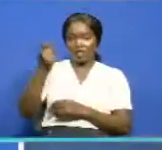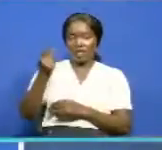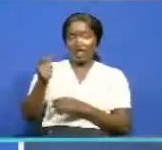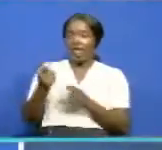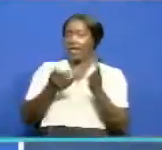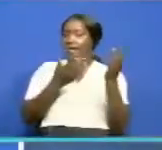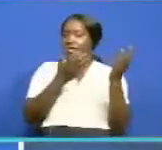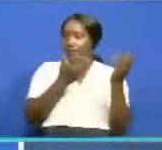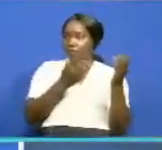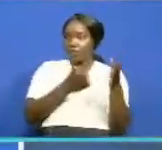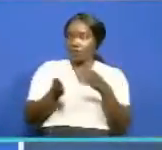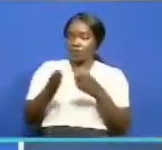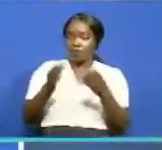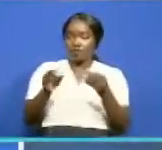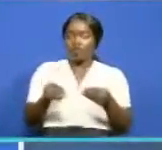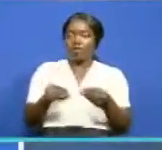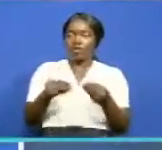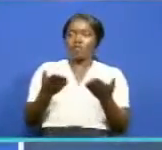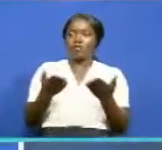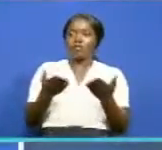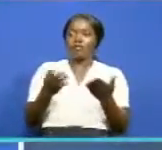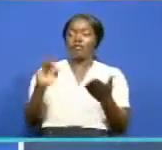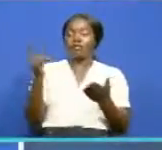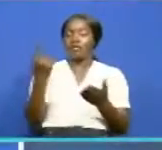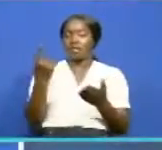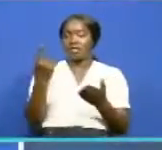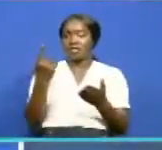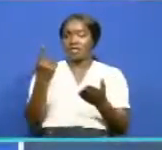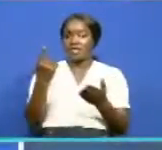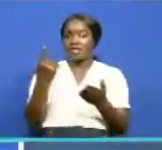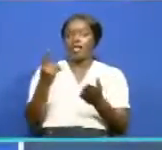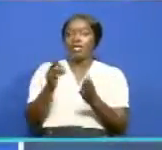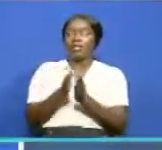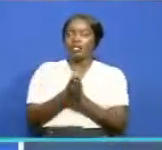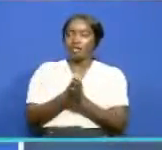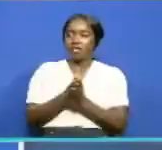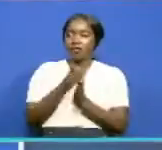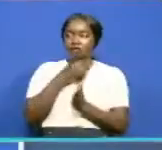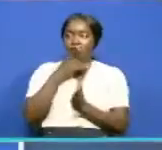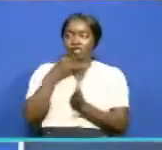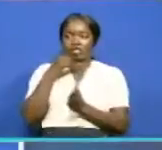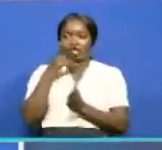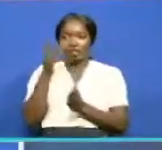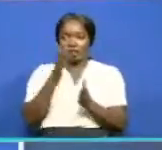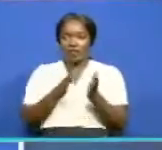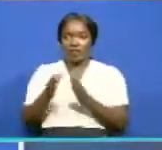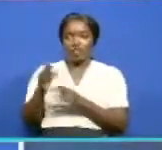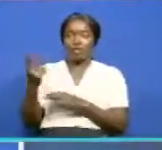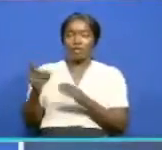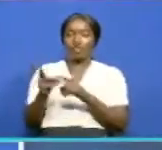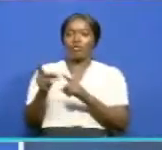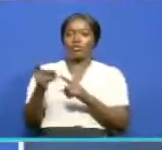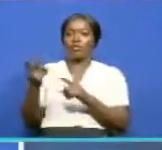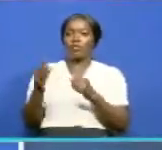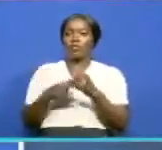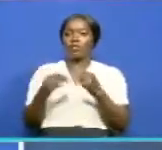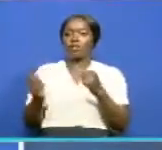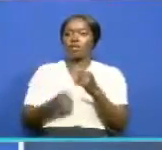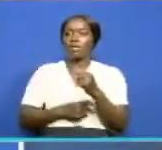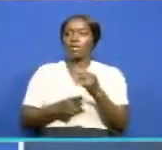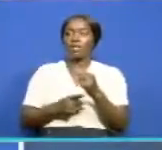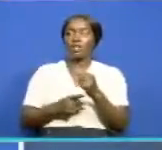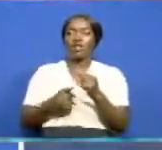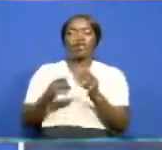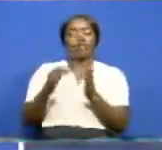zinatarajiwa kutoa fursa kwa mbio za kwanza za nyikani msimu mpya zakazoandaliwa tarehe 28 mwezi huu mjini